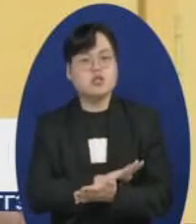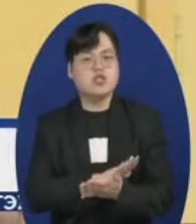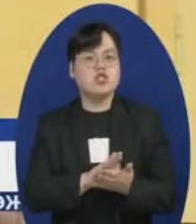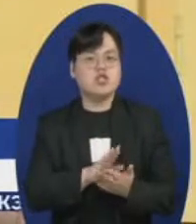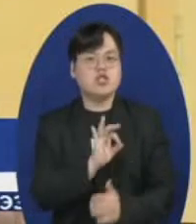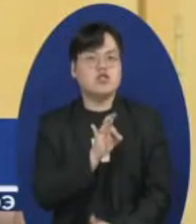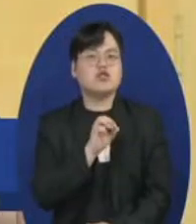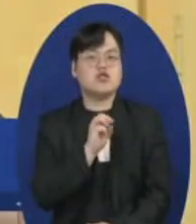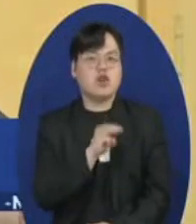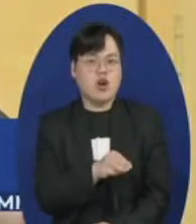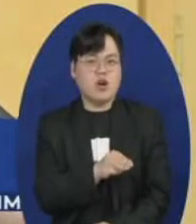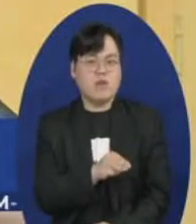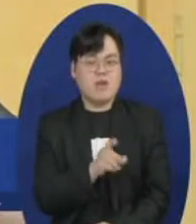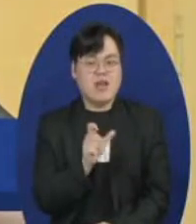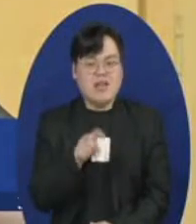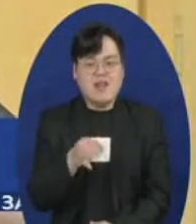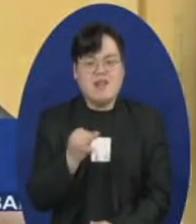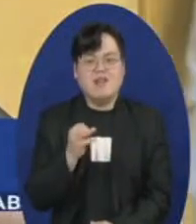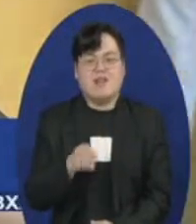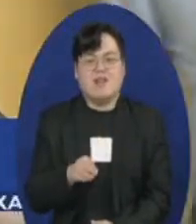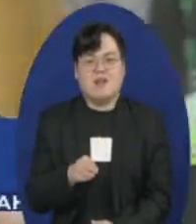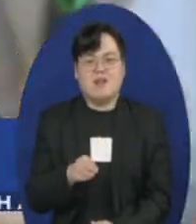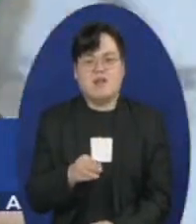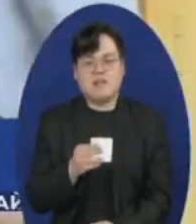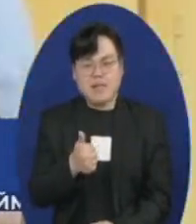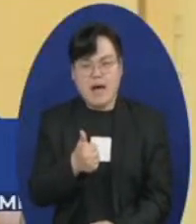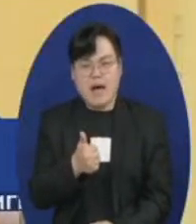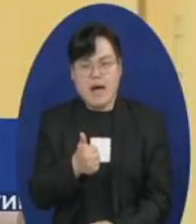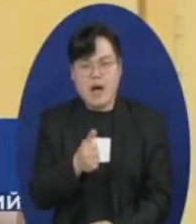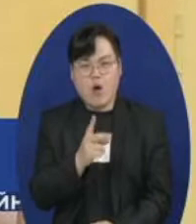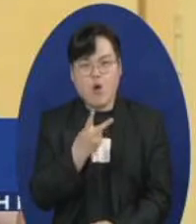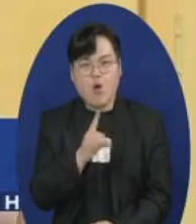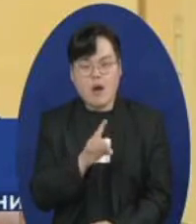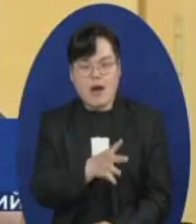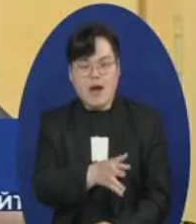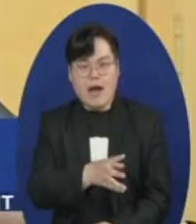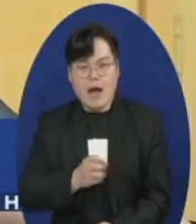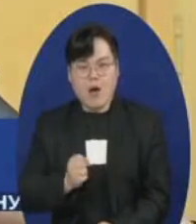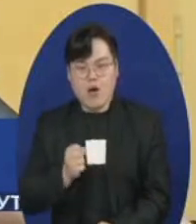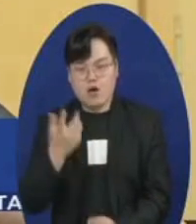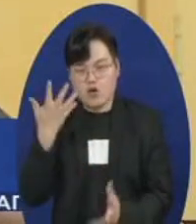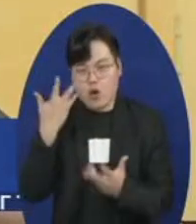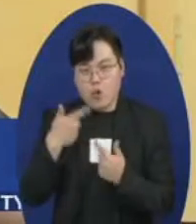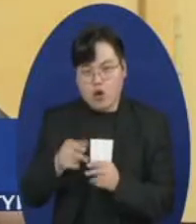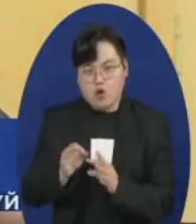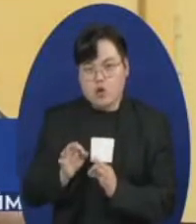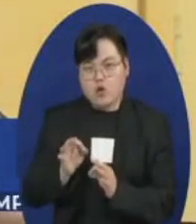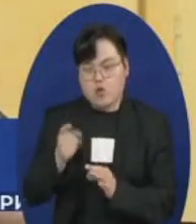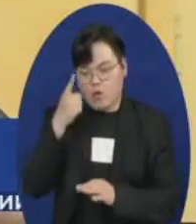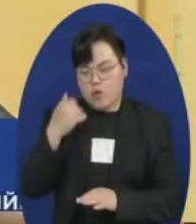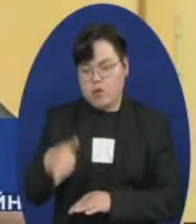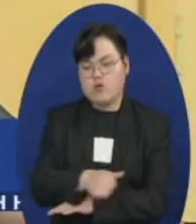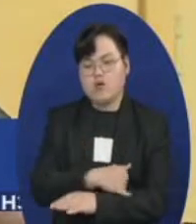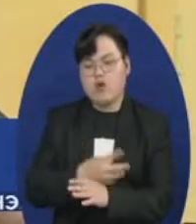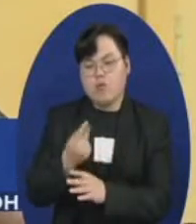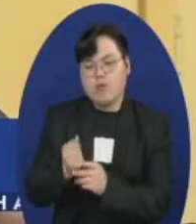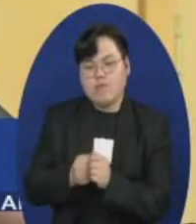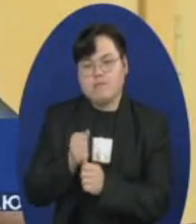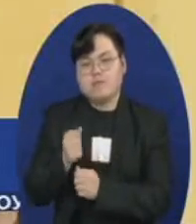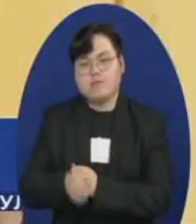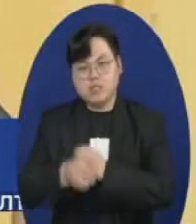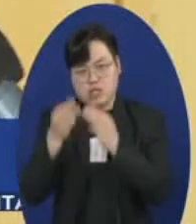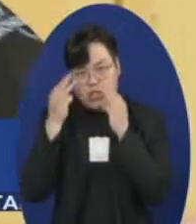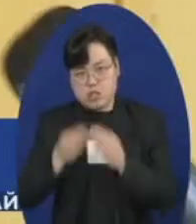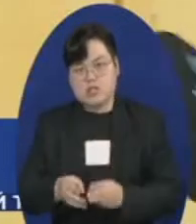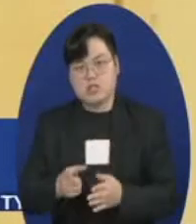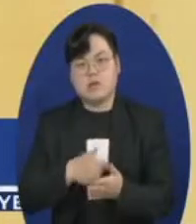сортуудын элит үрийг зохион байгуулалтаар улсын хэмжээнд үйлдвэрлэх төр бүтэц зохион байгуулалт хөрөнгө санхүүгийн